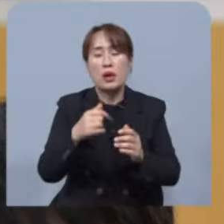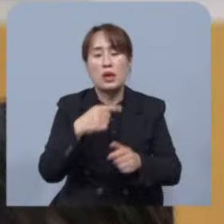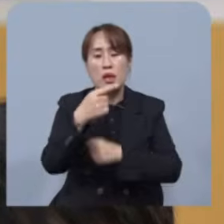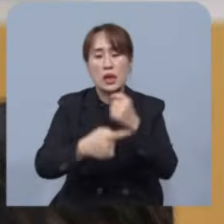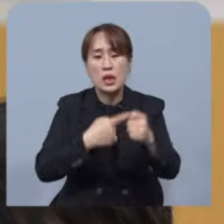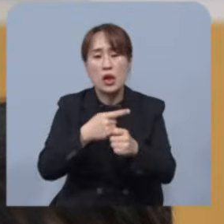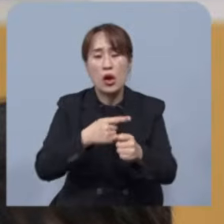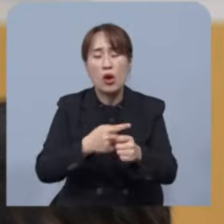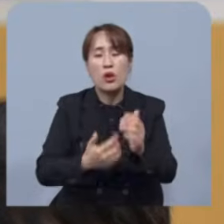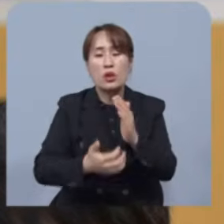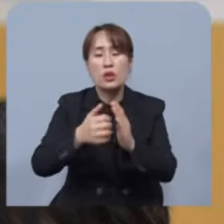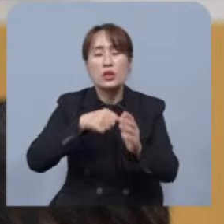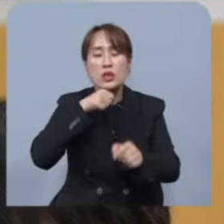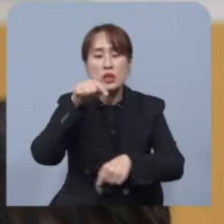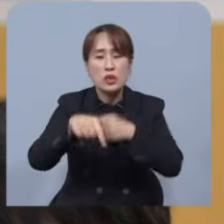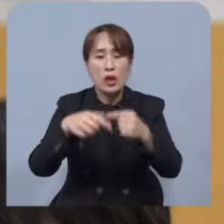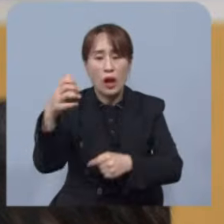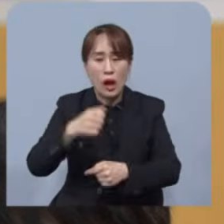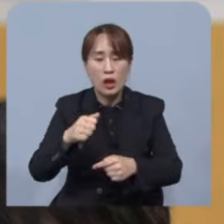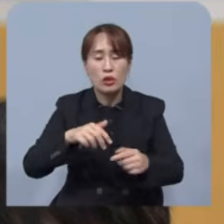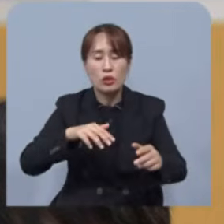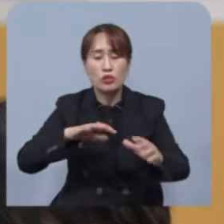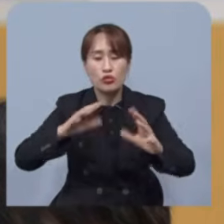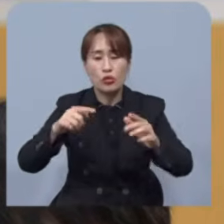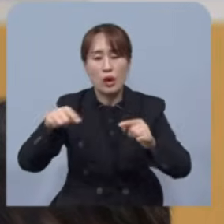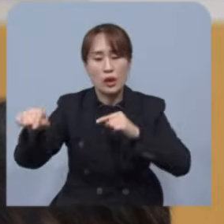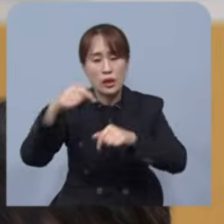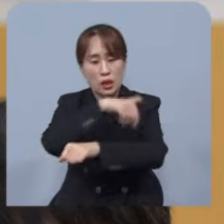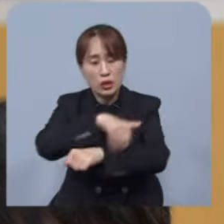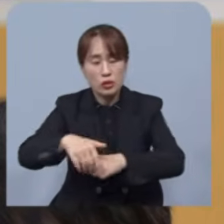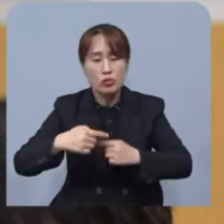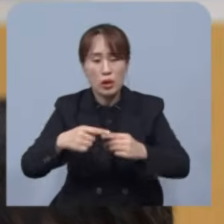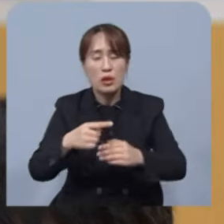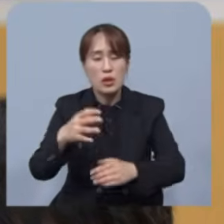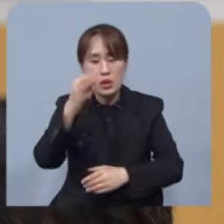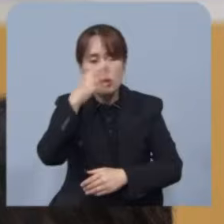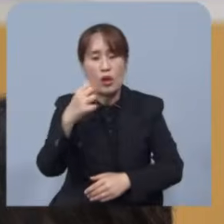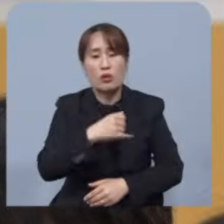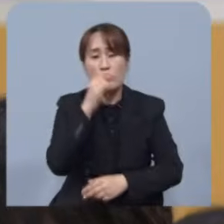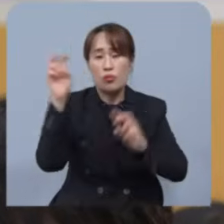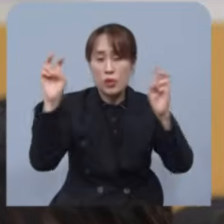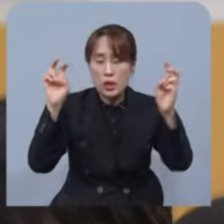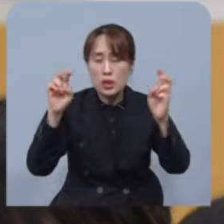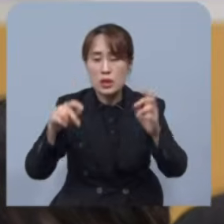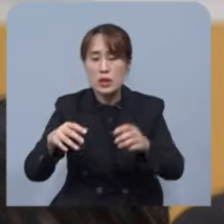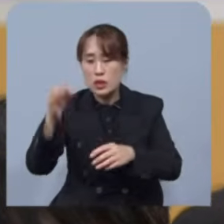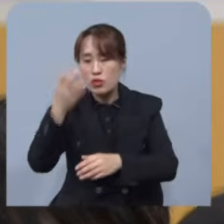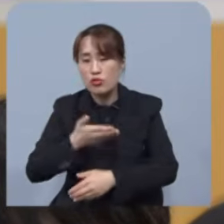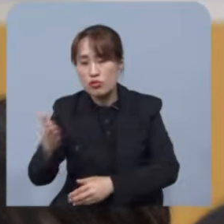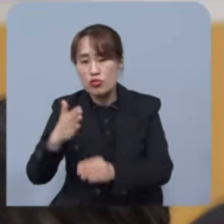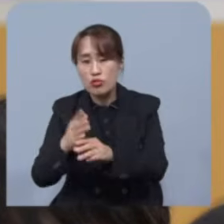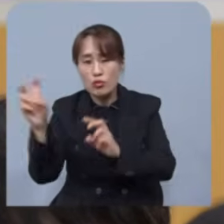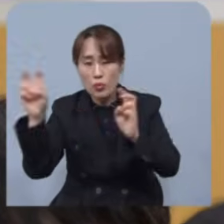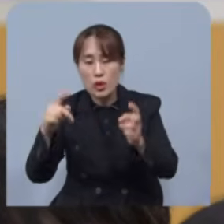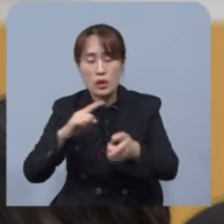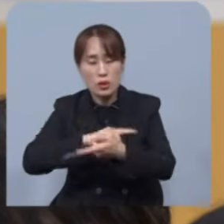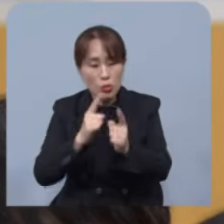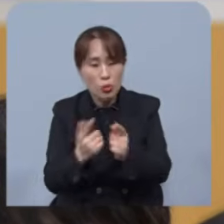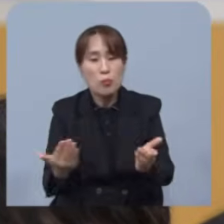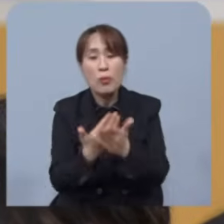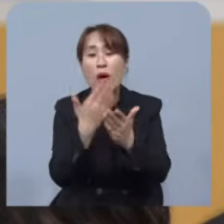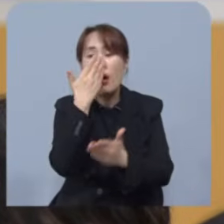성과 중심의 국책과제를 운영한다면 기술 니즈가 있는 대기업과 기술을 공급하는 중소기업 간 상생은